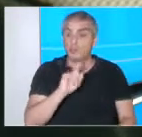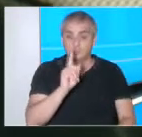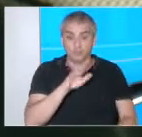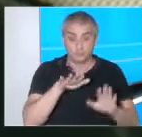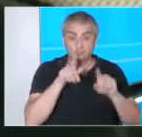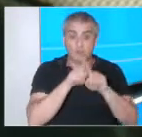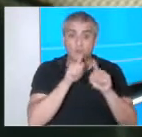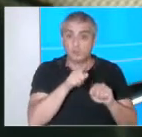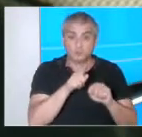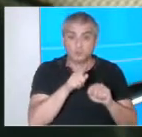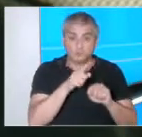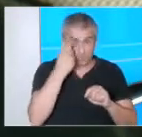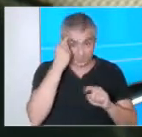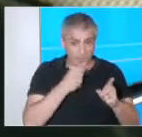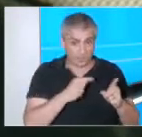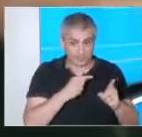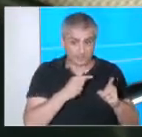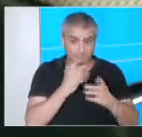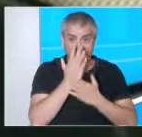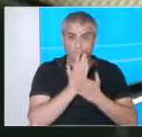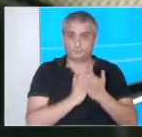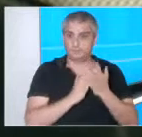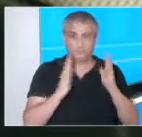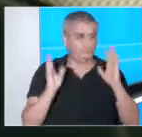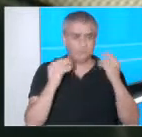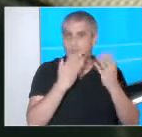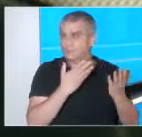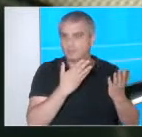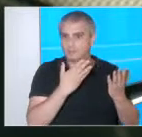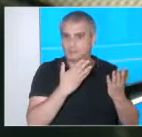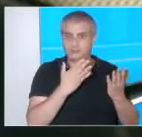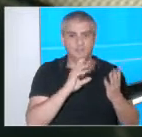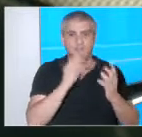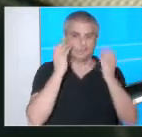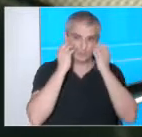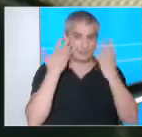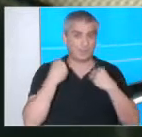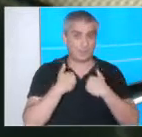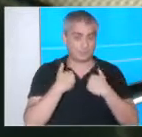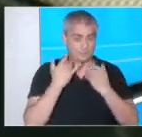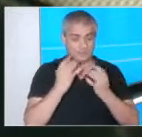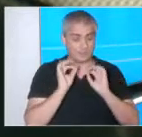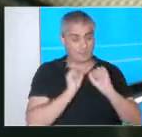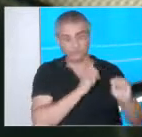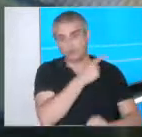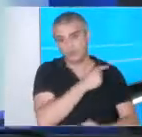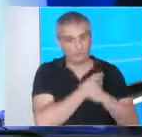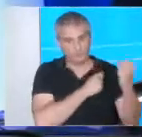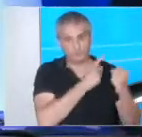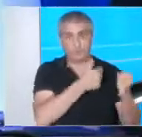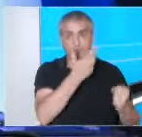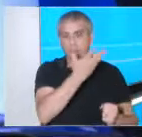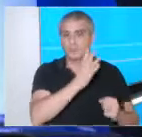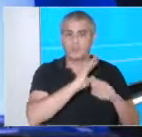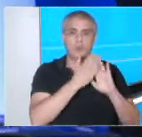שמחזיק ממשלה כזו, ואתה יודע שרצים למוקטה, כל הדברים שבנט כאילו היה איתנו, והיום הוא ממש איתם, והוא מנהיג את זה,